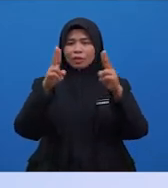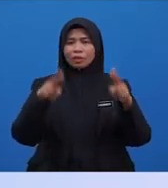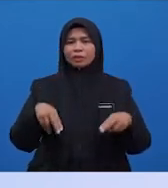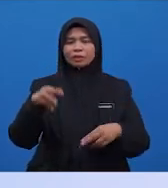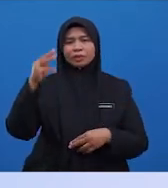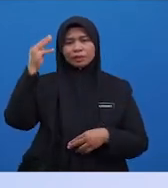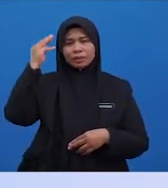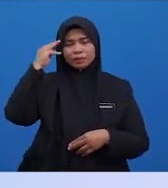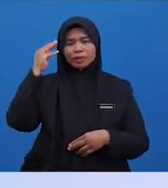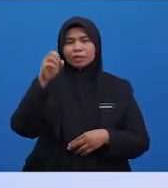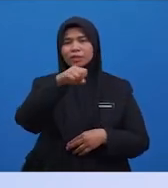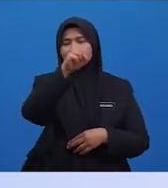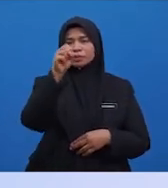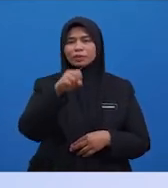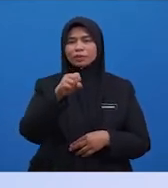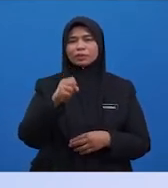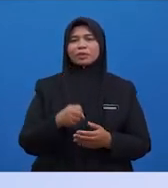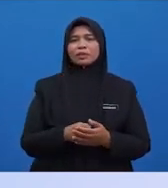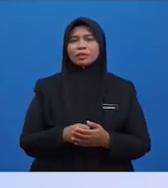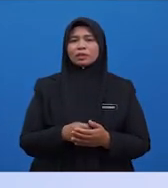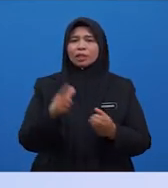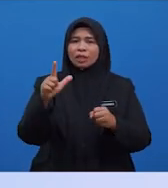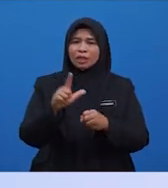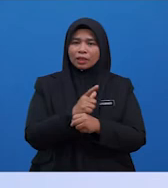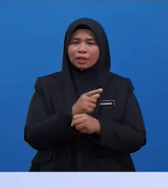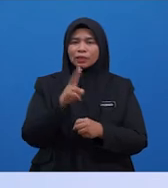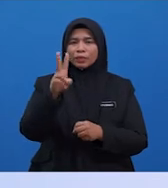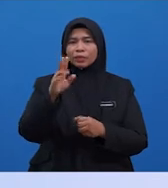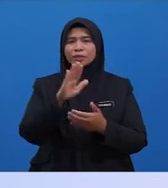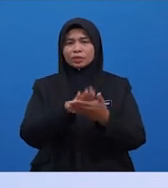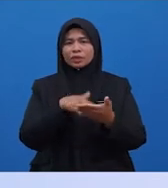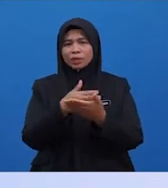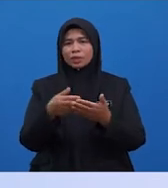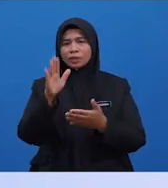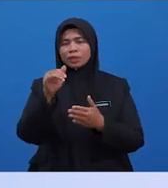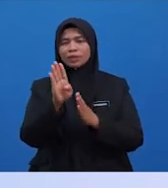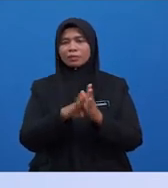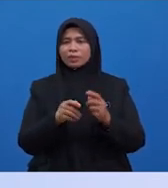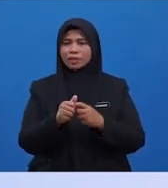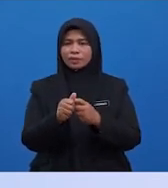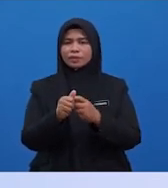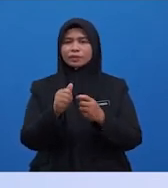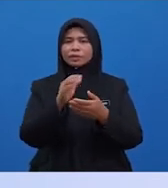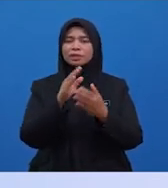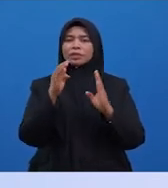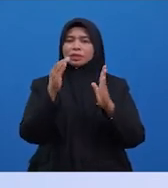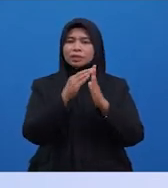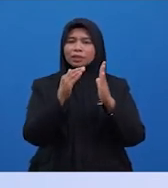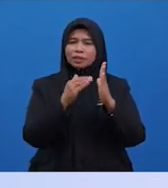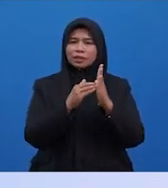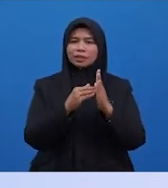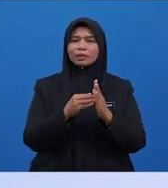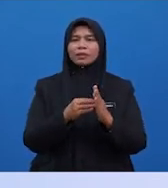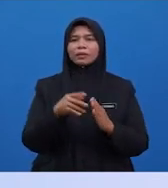minda. Soalan. Lengkapkan dua jadual yang berikut. Senaraikan peranan